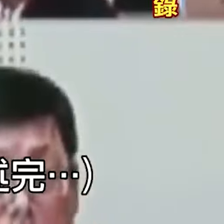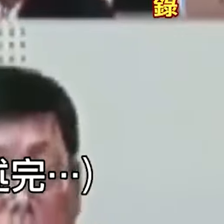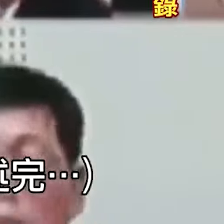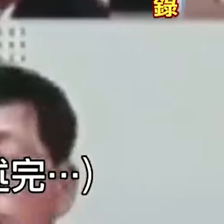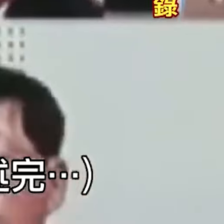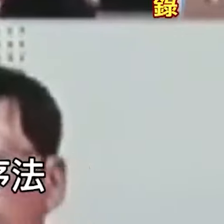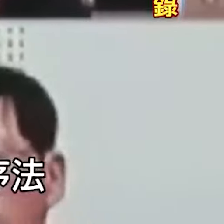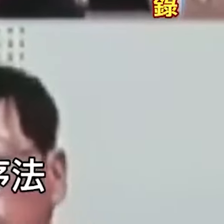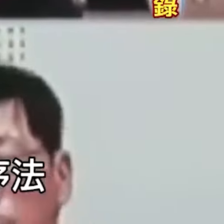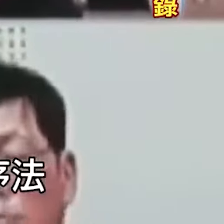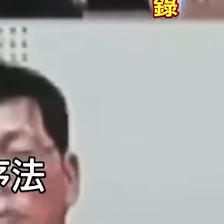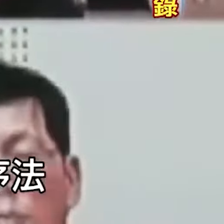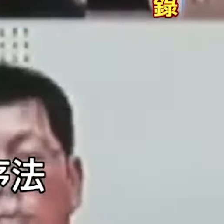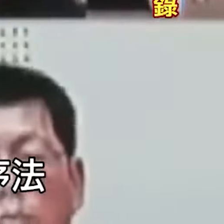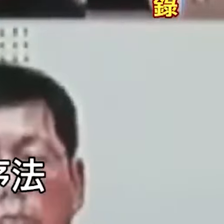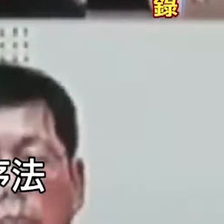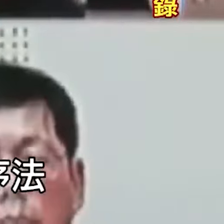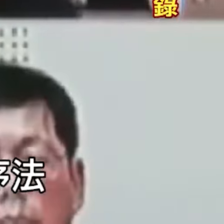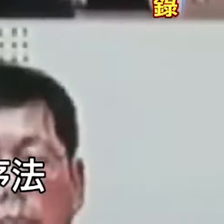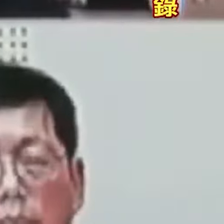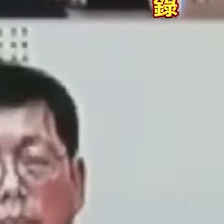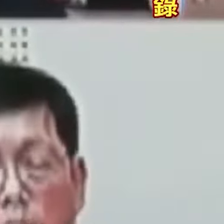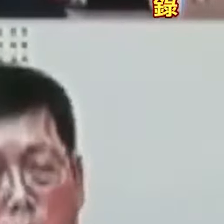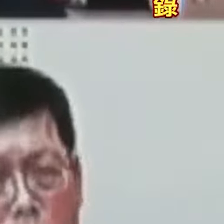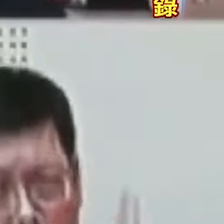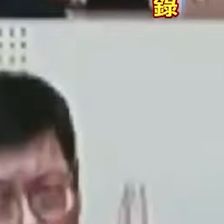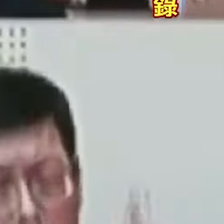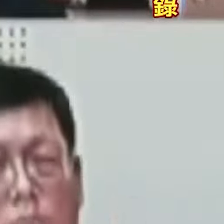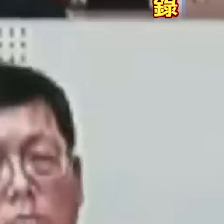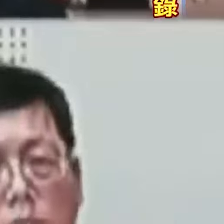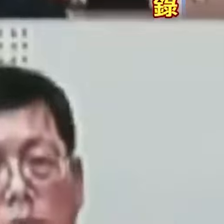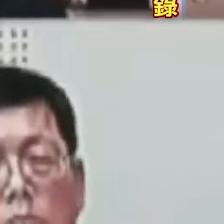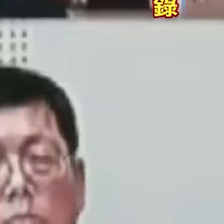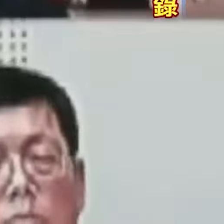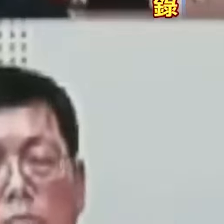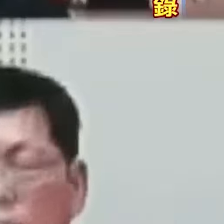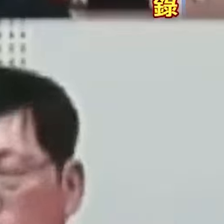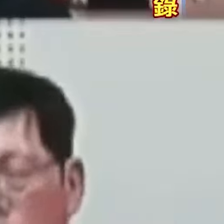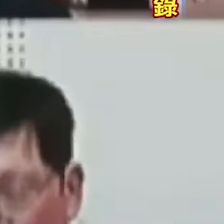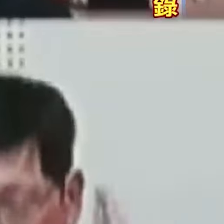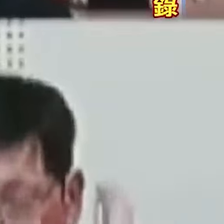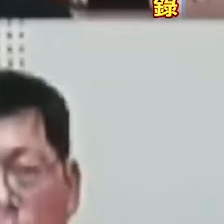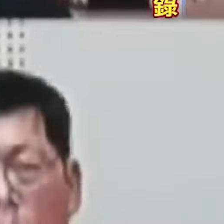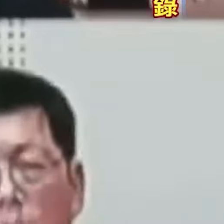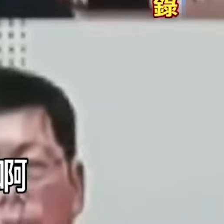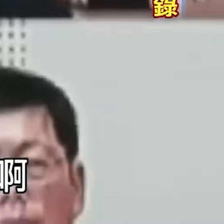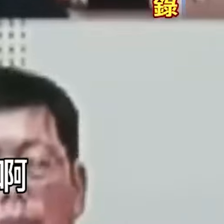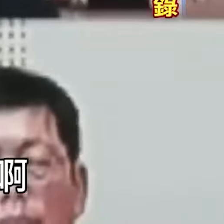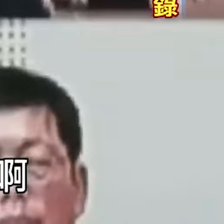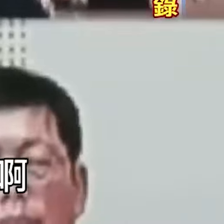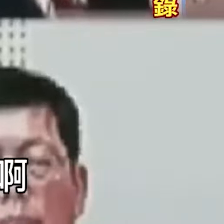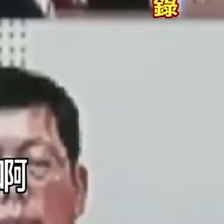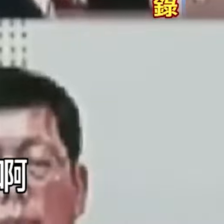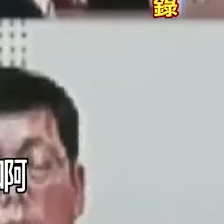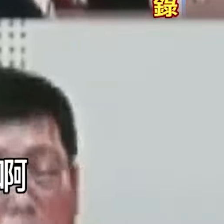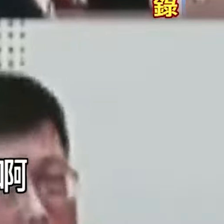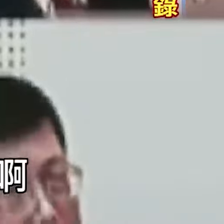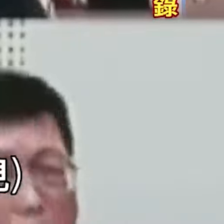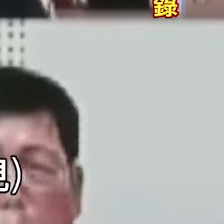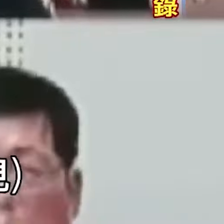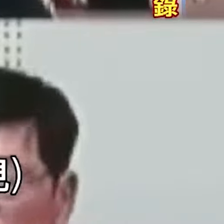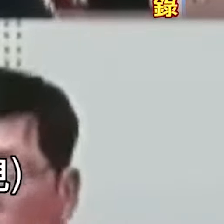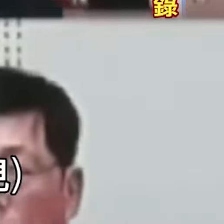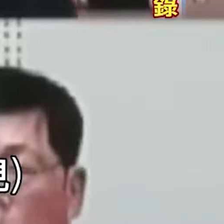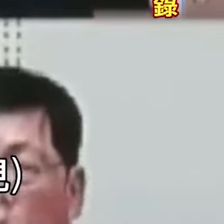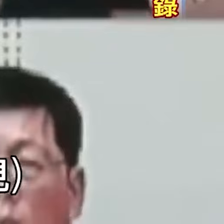做后续的程序。 主持人，你应该依照程序法公正的主持意思。 我很公正，谢谢您。 那你应该听完我讲话